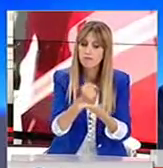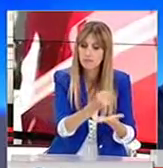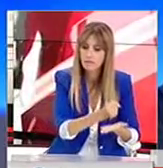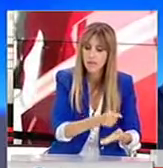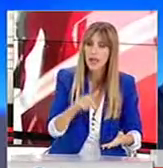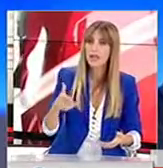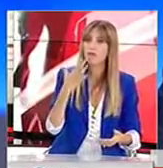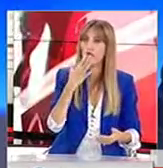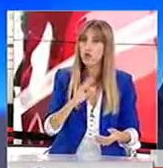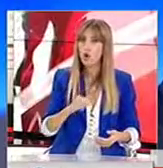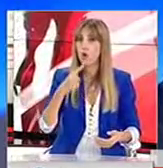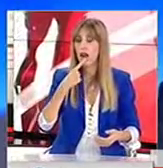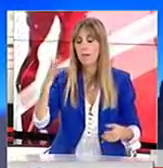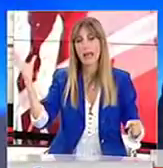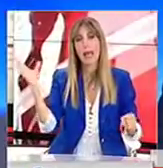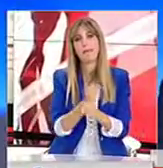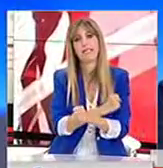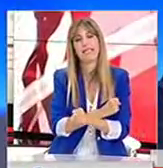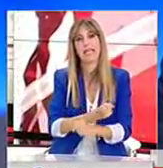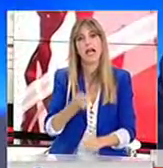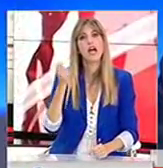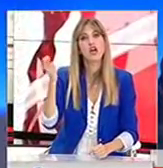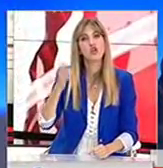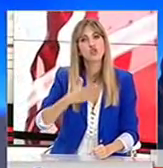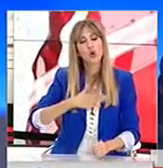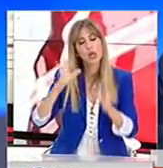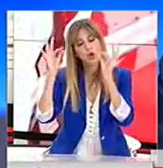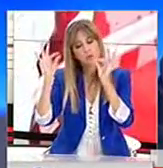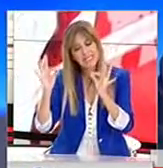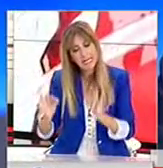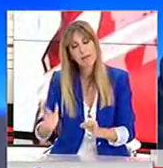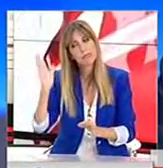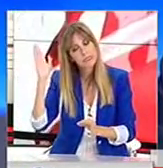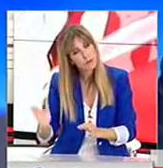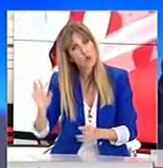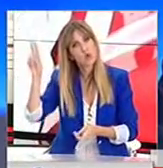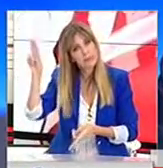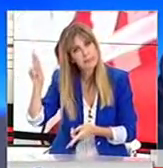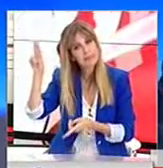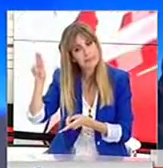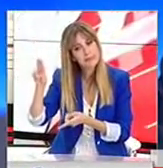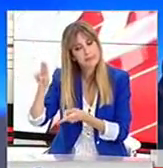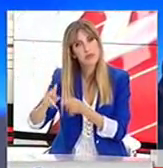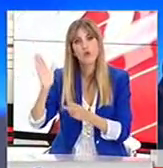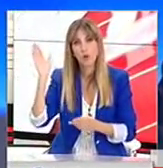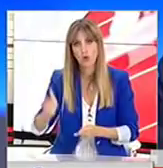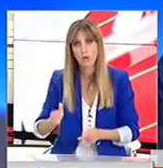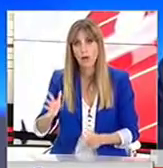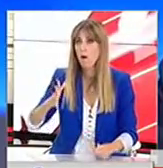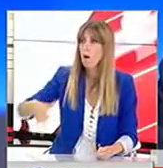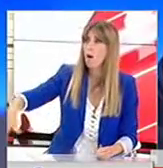καθίσταται βιώσιμο. Αυτό το αναγνωρίζουν οι αγορές, το αναγνωρίζουν οι οίκοι αξιολόγησης, οι οποίοι αναβαθμίζουν συνεχώς